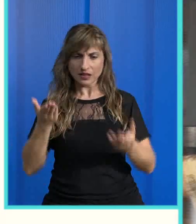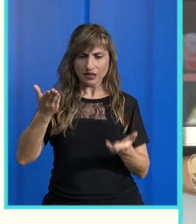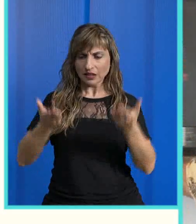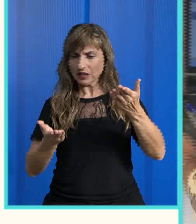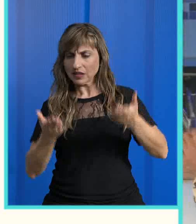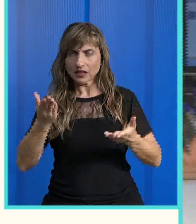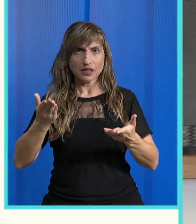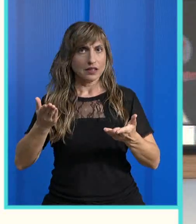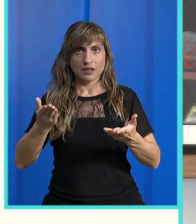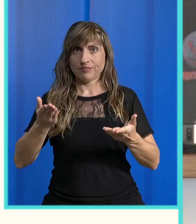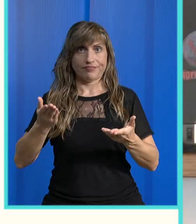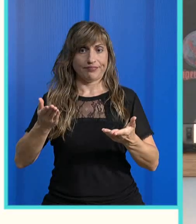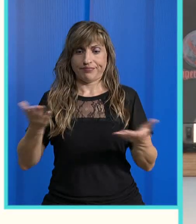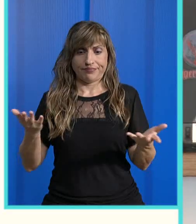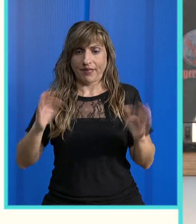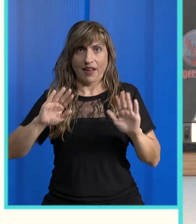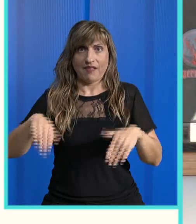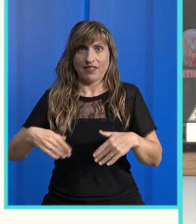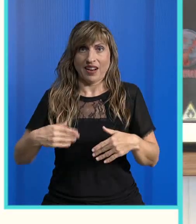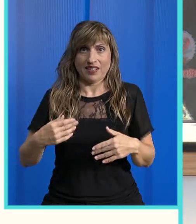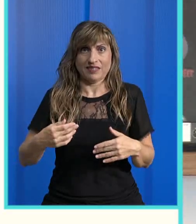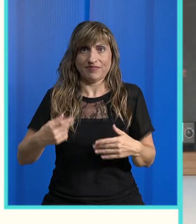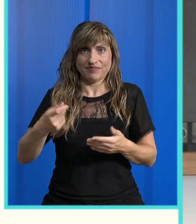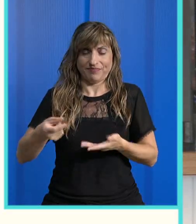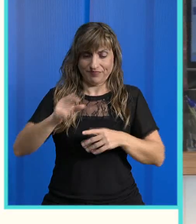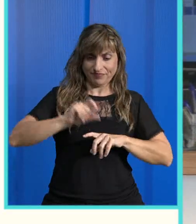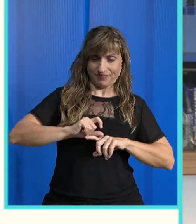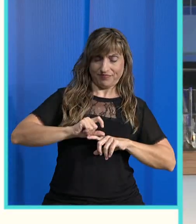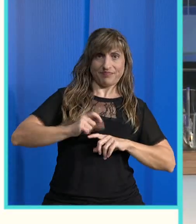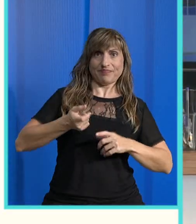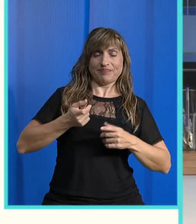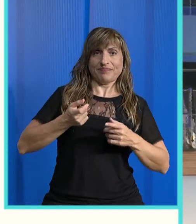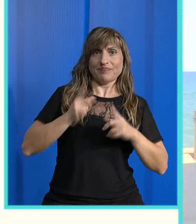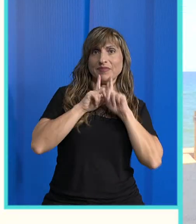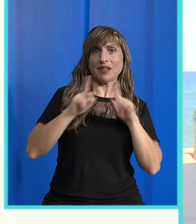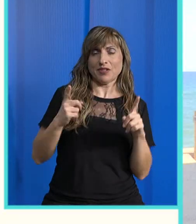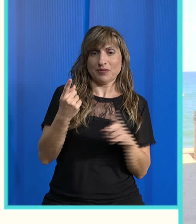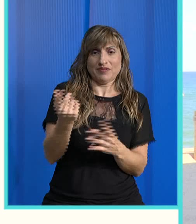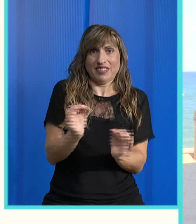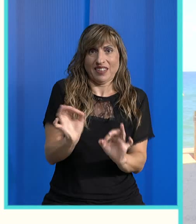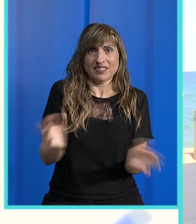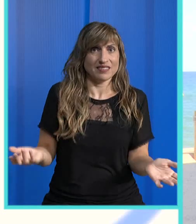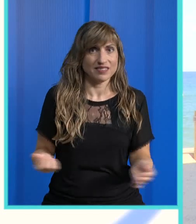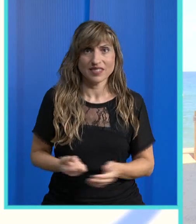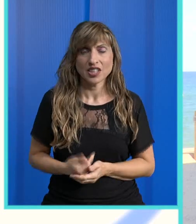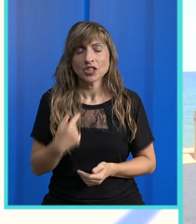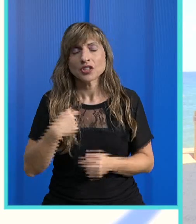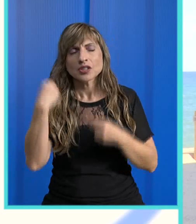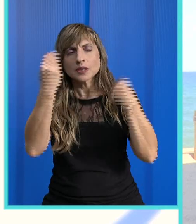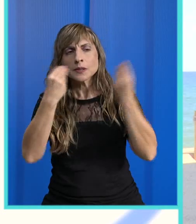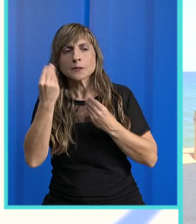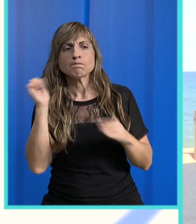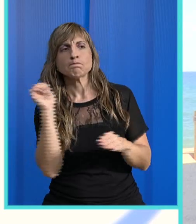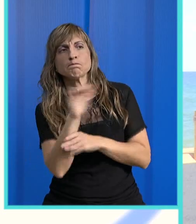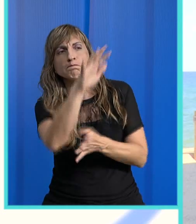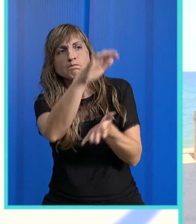vas fent números i al final dius hòstia, em queda res. Llavors, bueno, sí que estem pensant potser fer una espècie d'escrit a l'Ajuntament per explicar